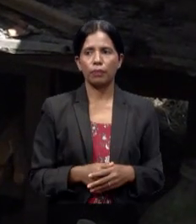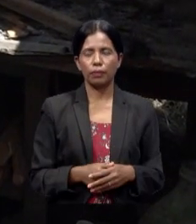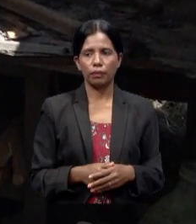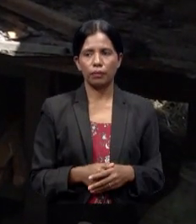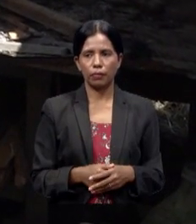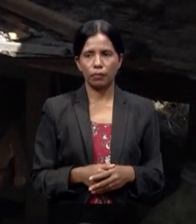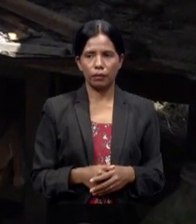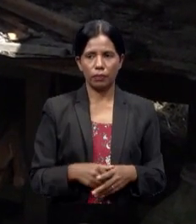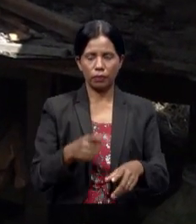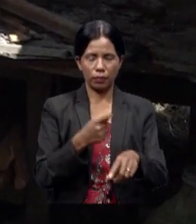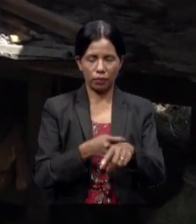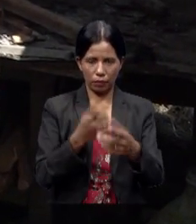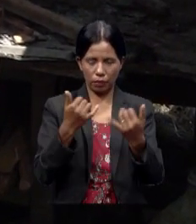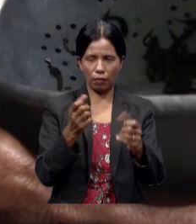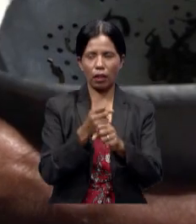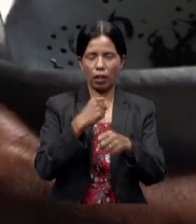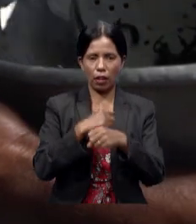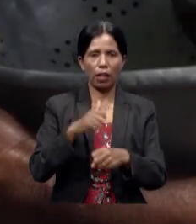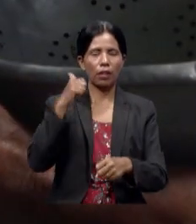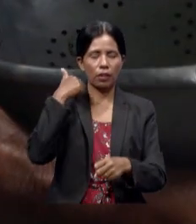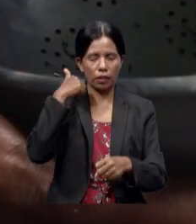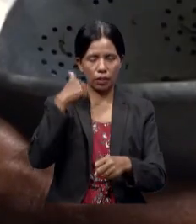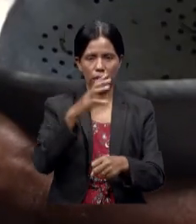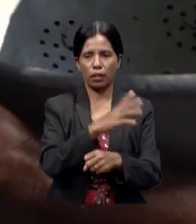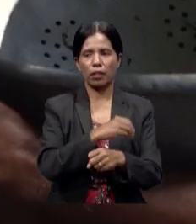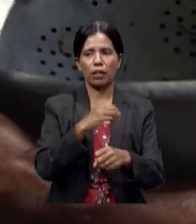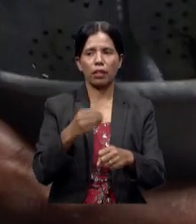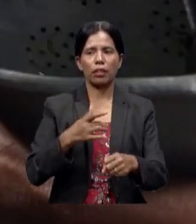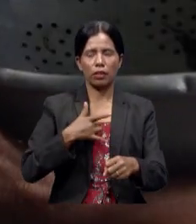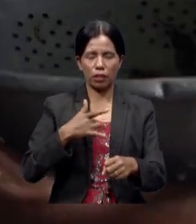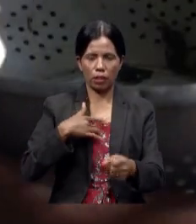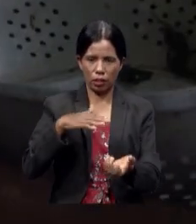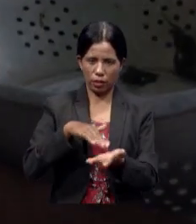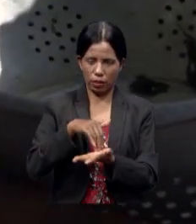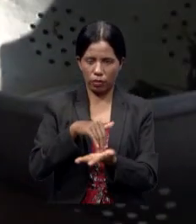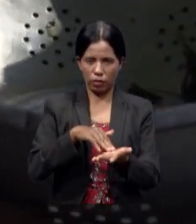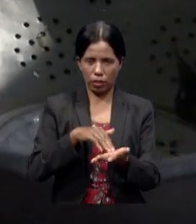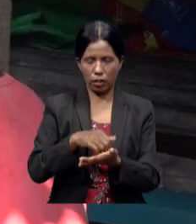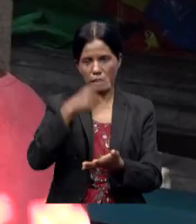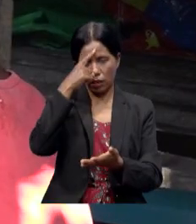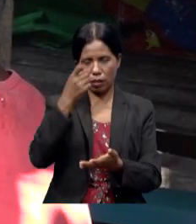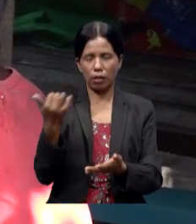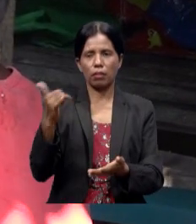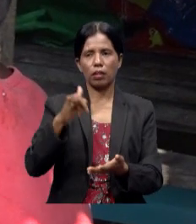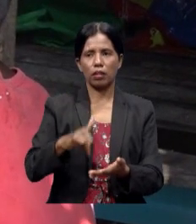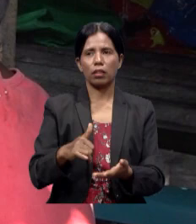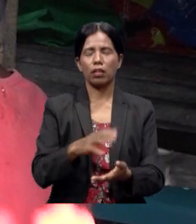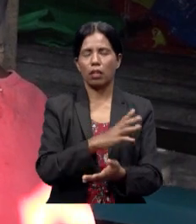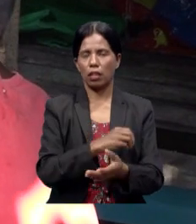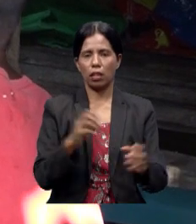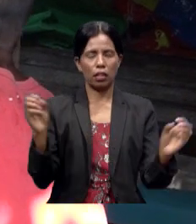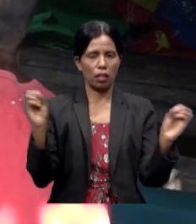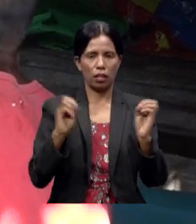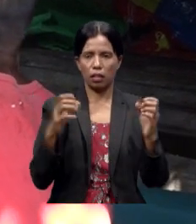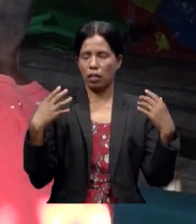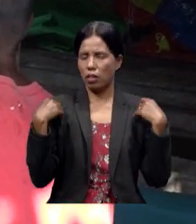situasaun ida ne dala ruma halo tia Filomena Pereira senti fraco tamba senti kawas ne laiha